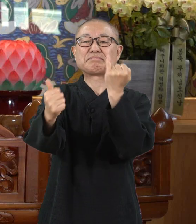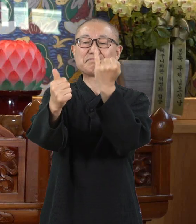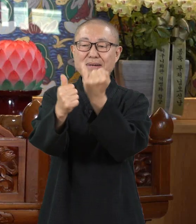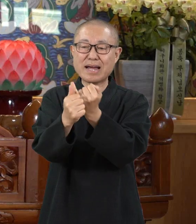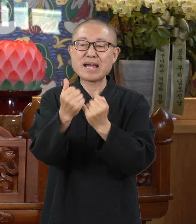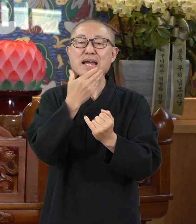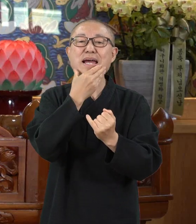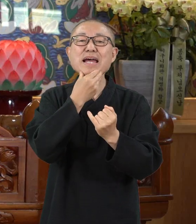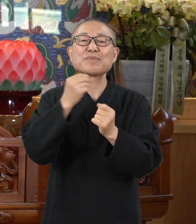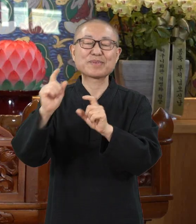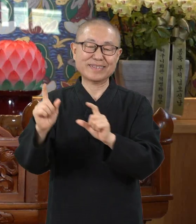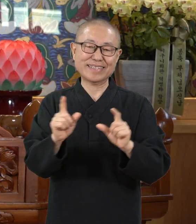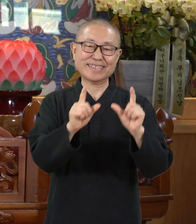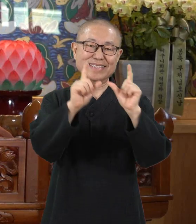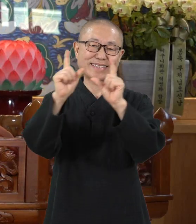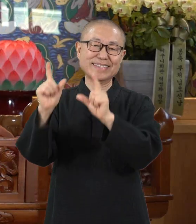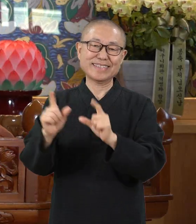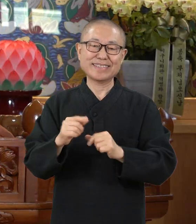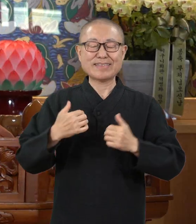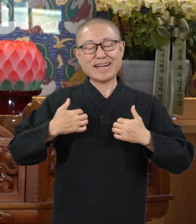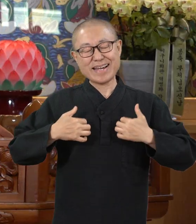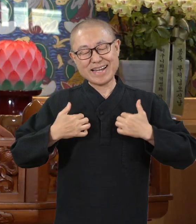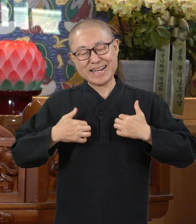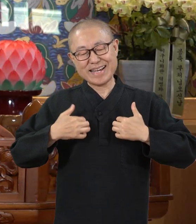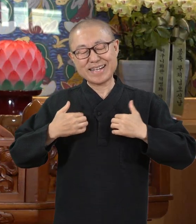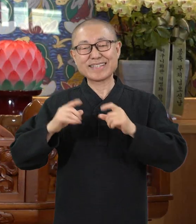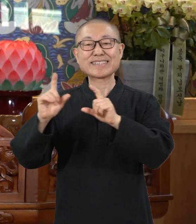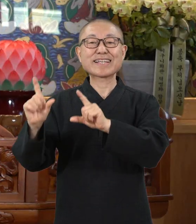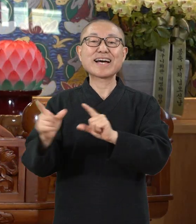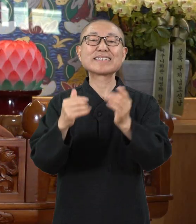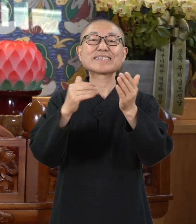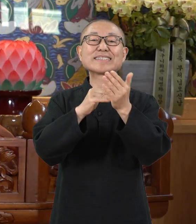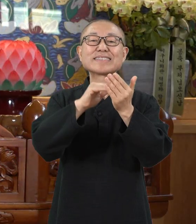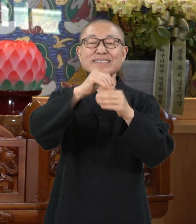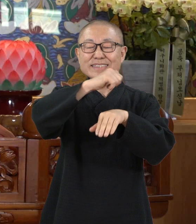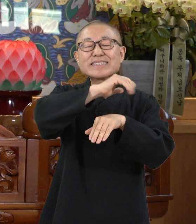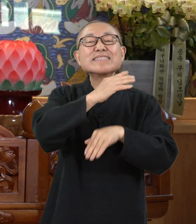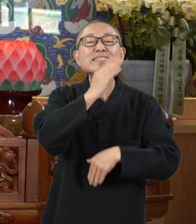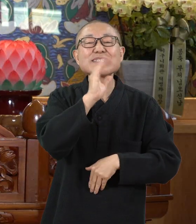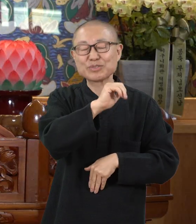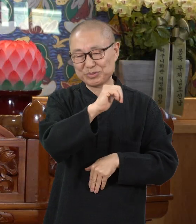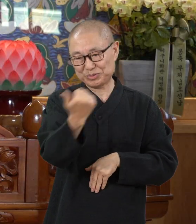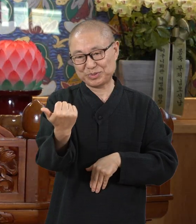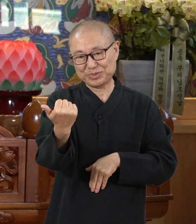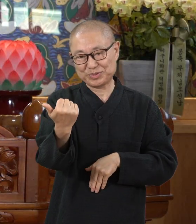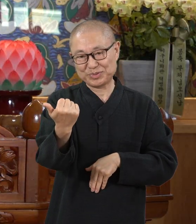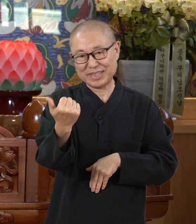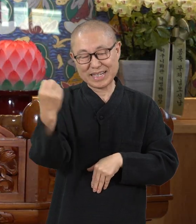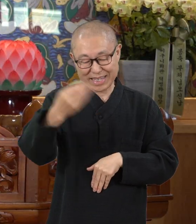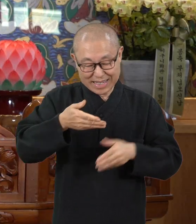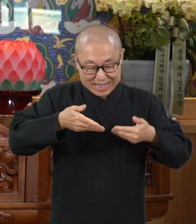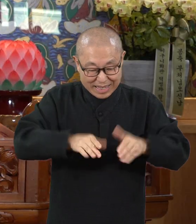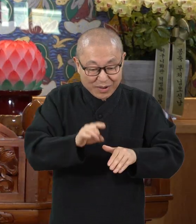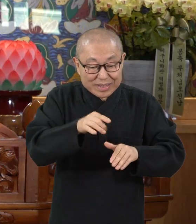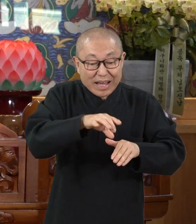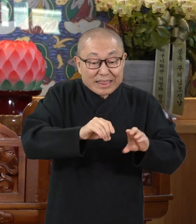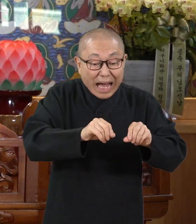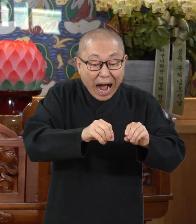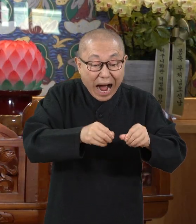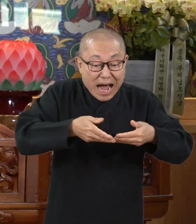굉장히 행복하게 그리고 아주 즐겁게 살다가 어느 순간에 지상으로